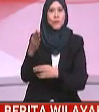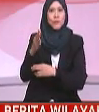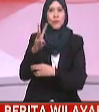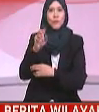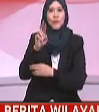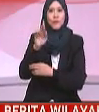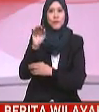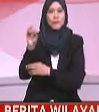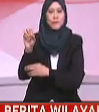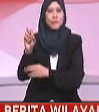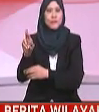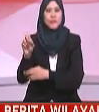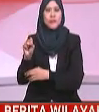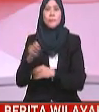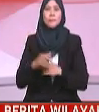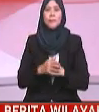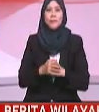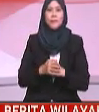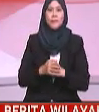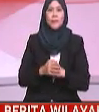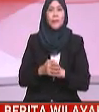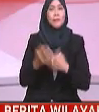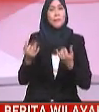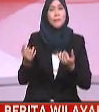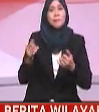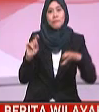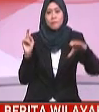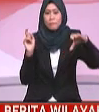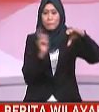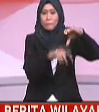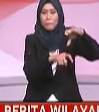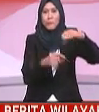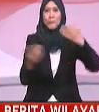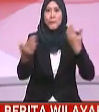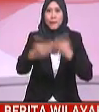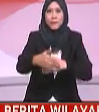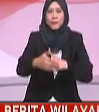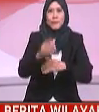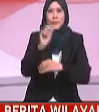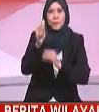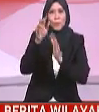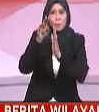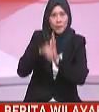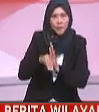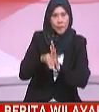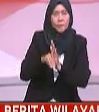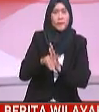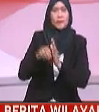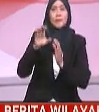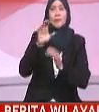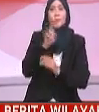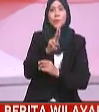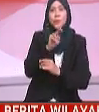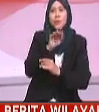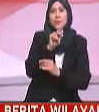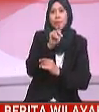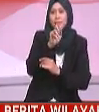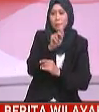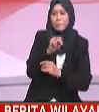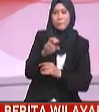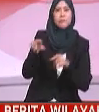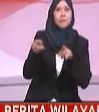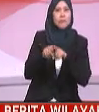Warriors Elia Almanina Elias hasil pukulan sudut penalti. 10 minit selepas itu, Uniten KPT